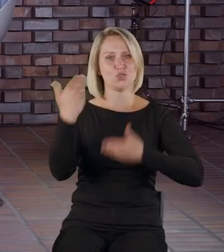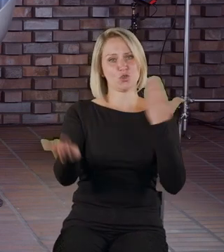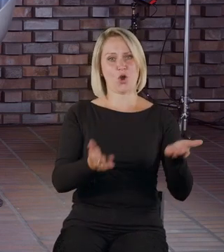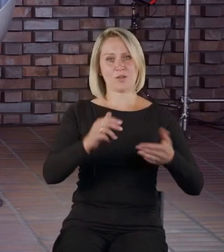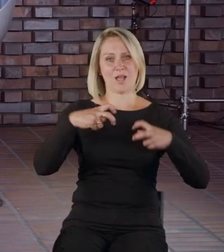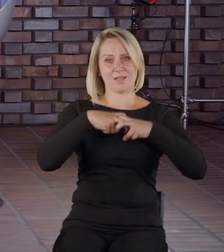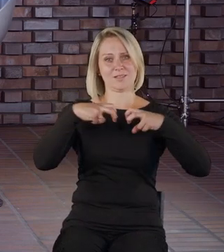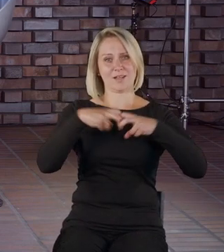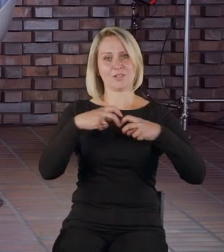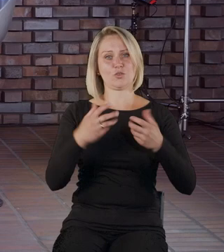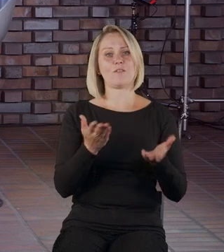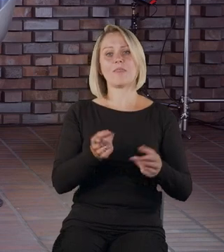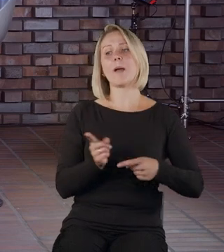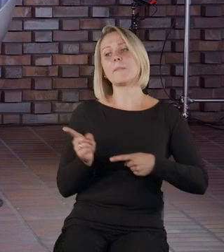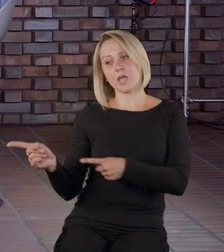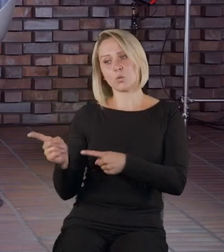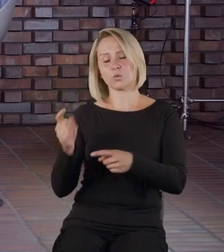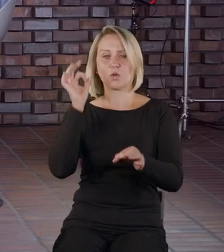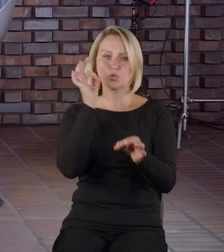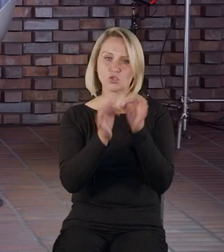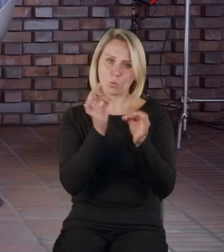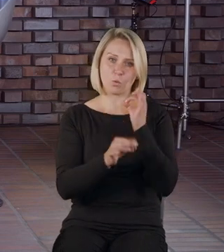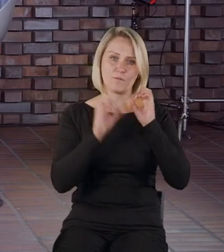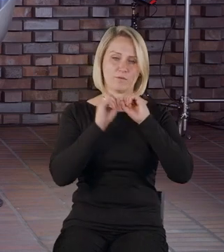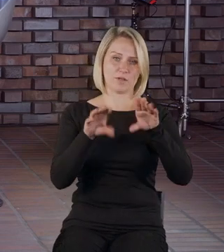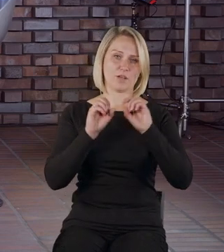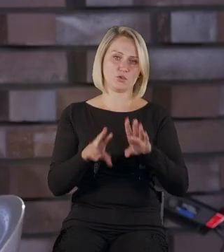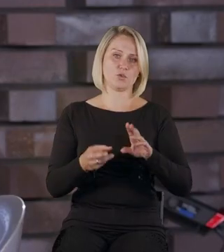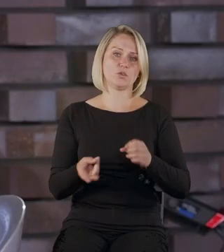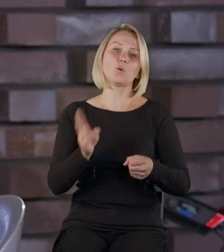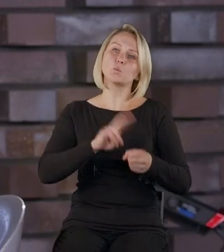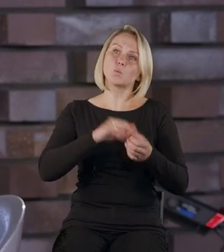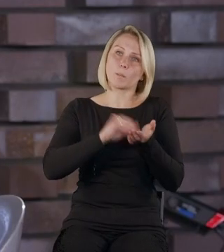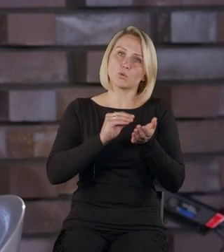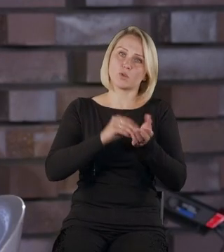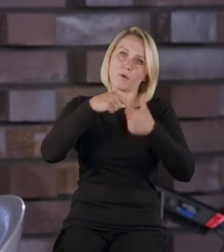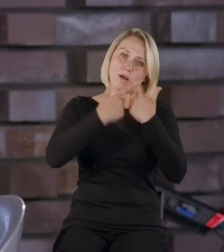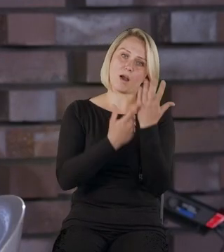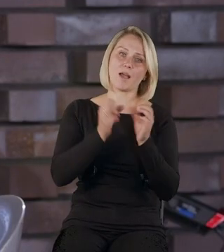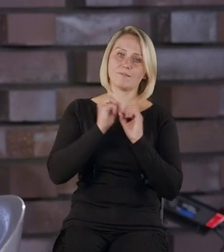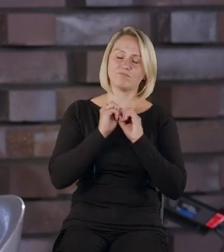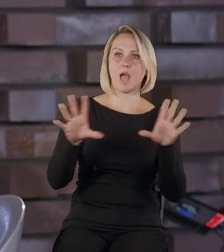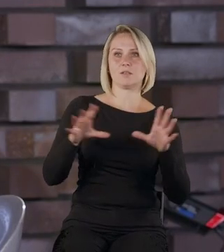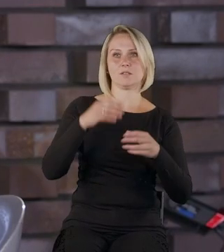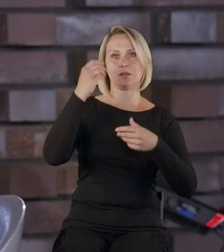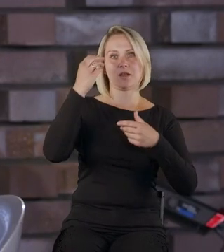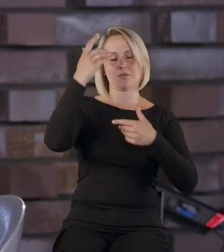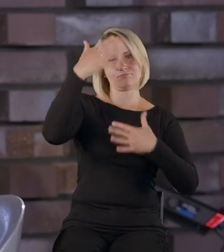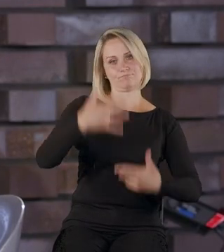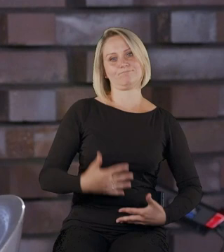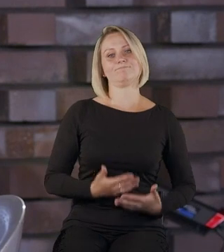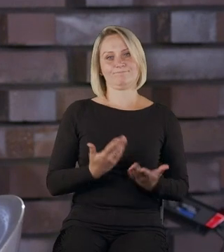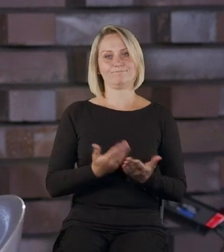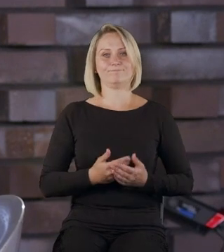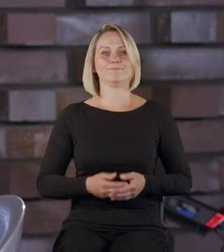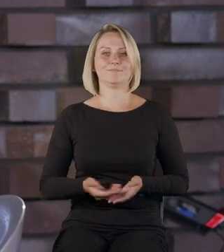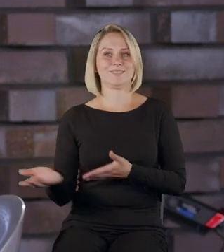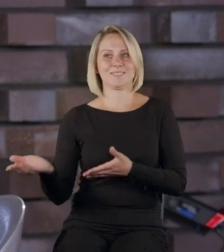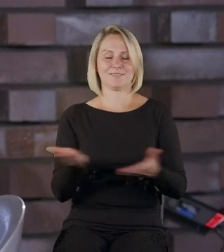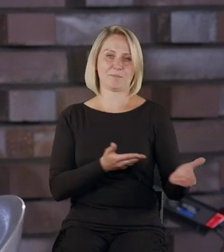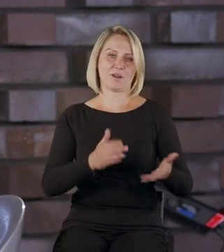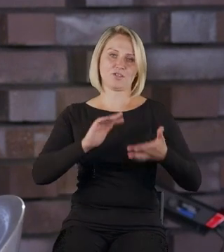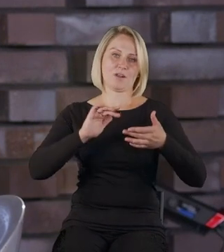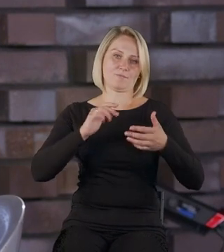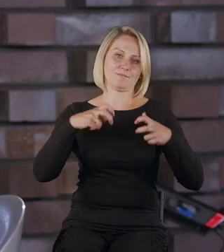katalogu kierunków, gdzie wszystkie te informacje są zebrane i w sposób jasny pokazane. Także jak najbardziej zapraszam na nasze